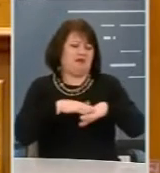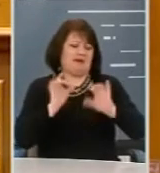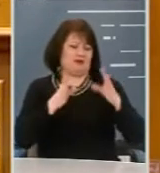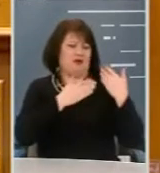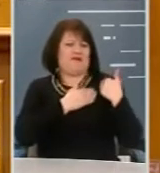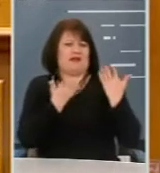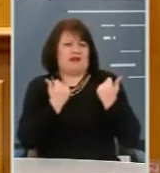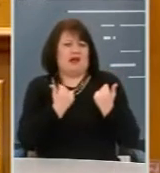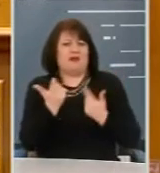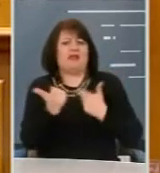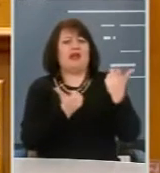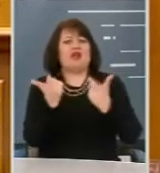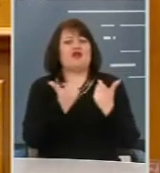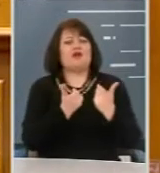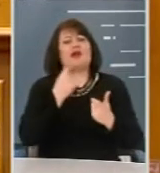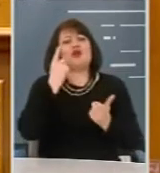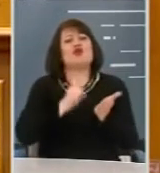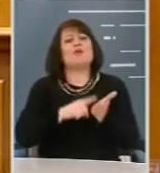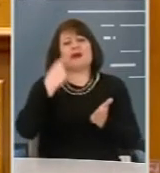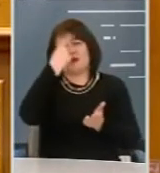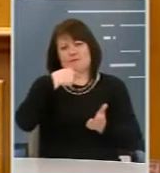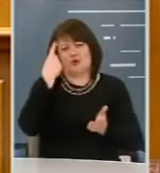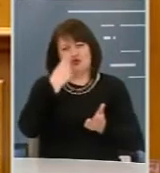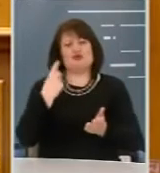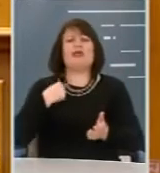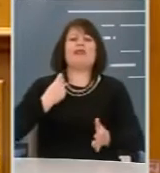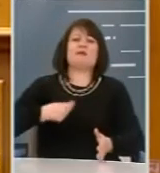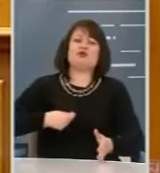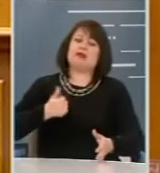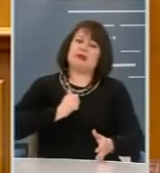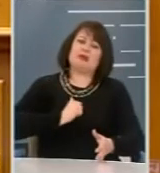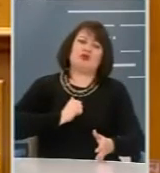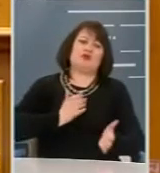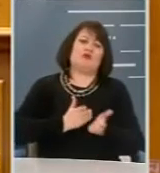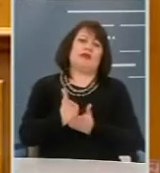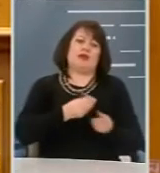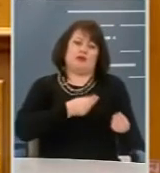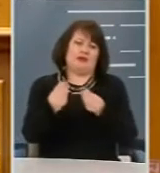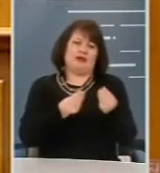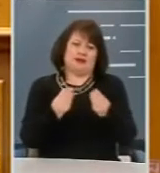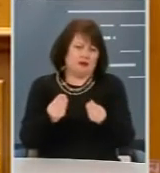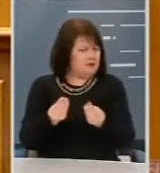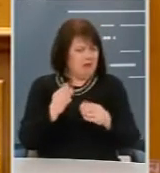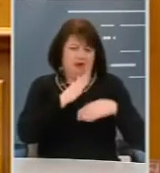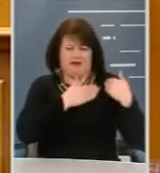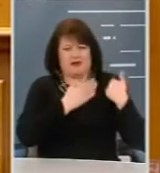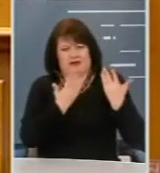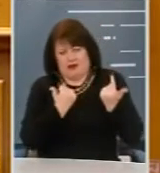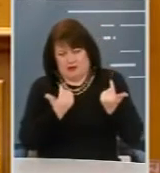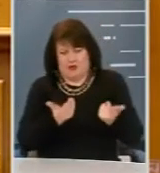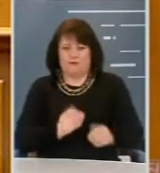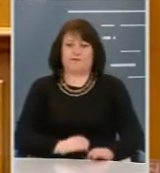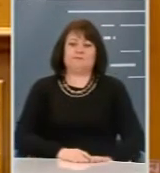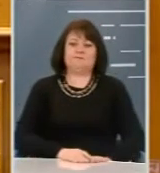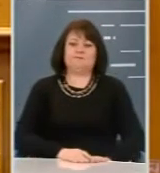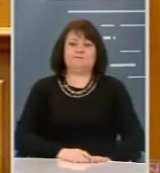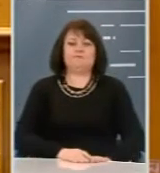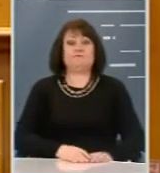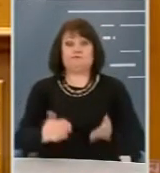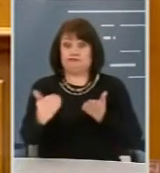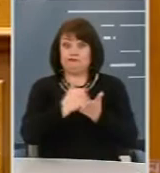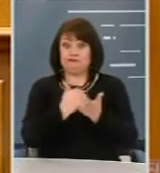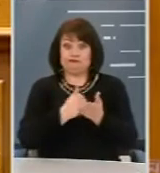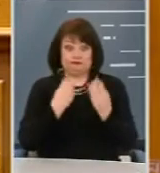για τη δανειοδότηση νομικών προσώπων δημοσίου ή ιδιωτικού δικαίου. Κραυγαλαία περίπτωση